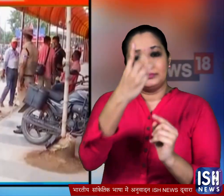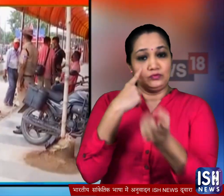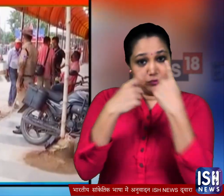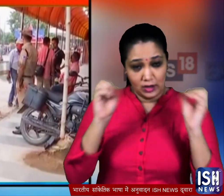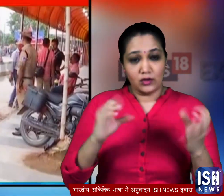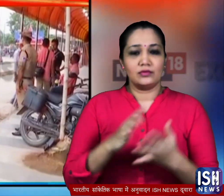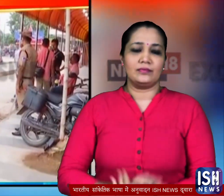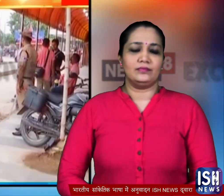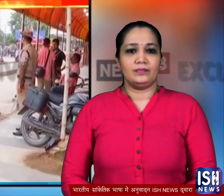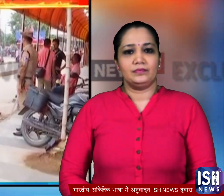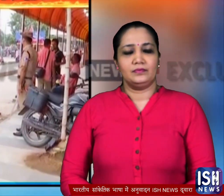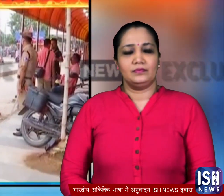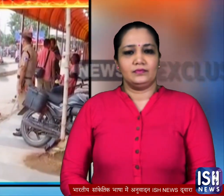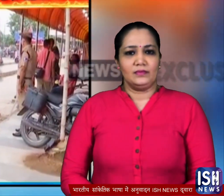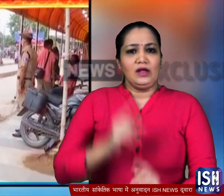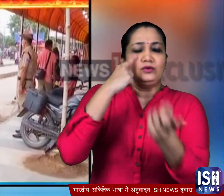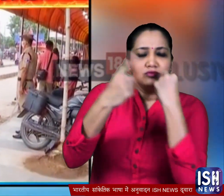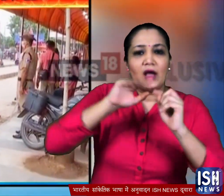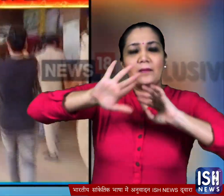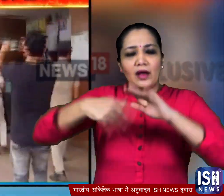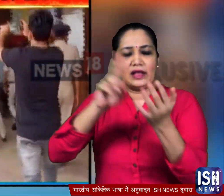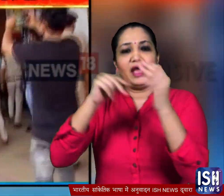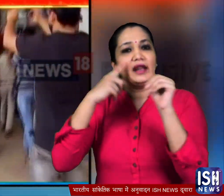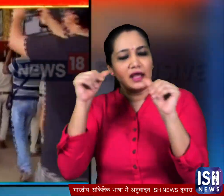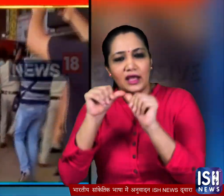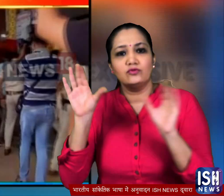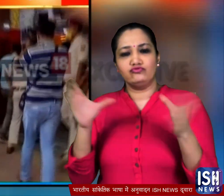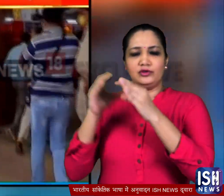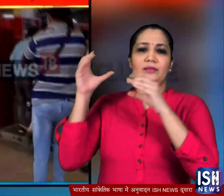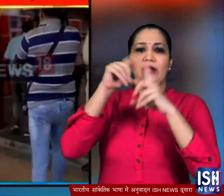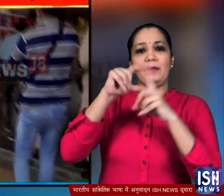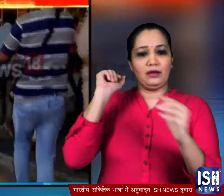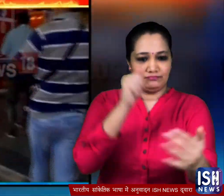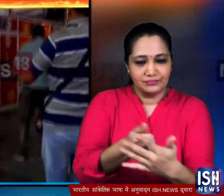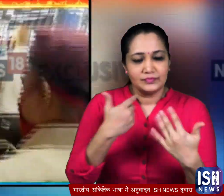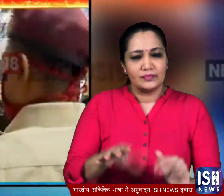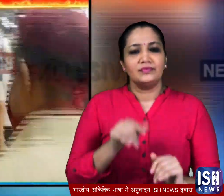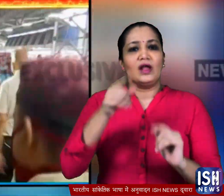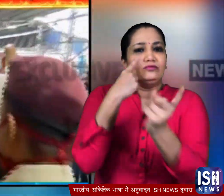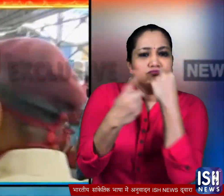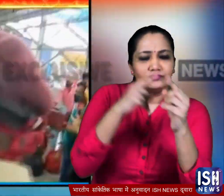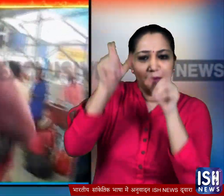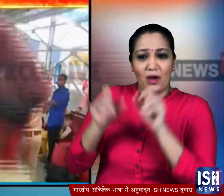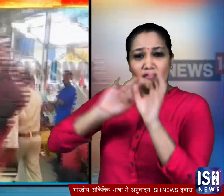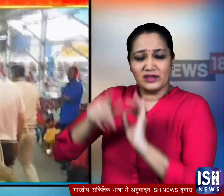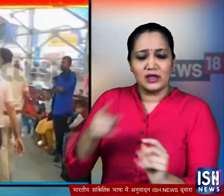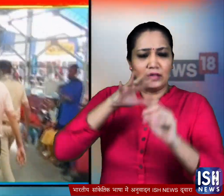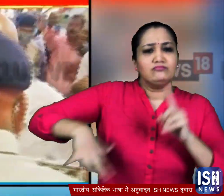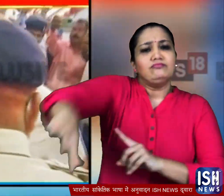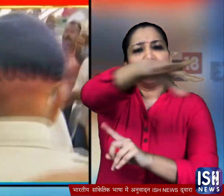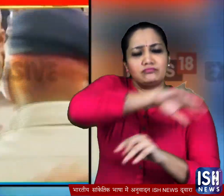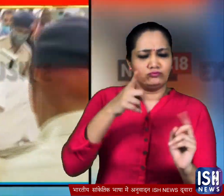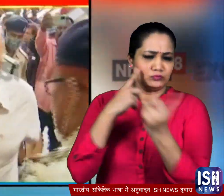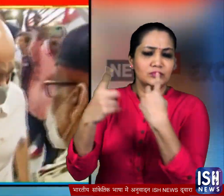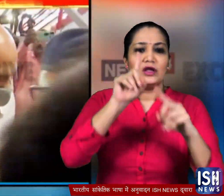जिसके बाद जांच की जिम्मेदारी मिलते ही एनआईए की एक टीम दरभंगा पहुंच गई, जांच अधिकारियों ने सबसे पहले उस जगह का दौरा किया